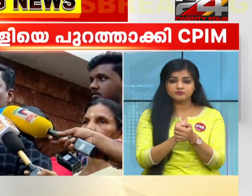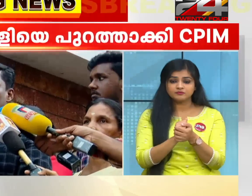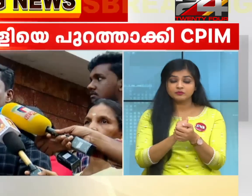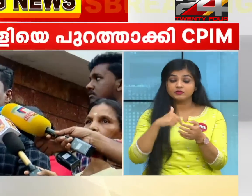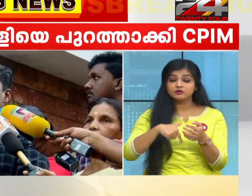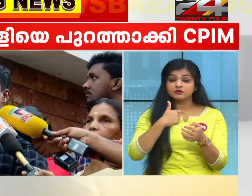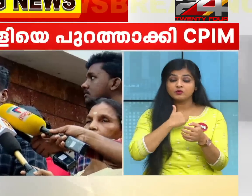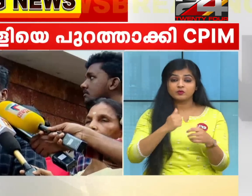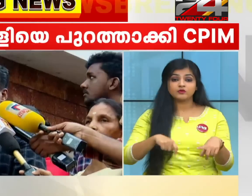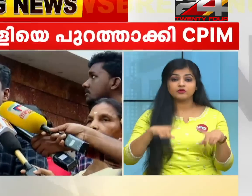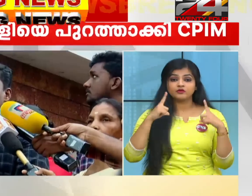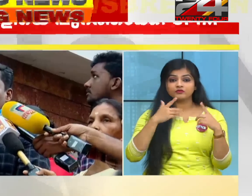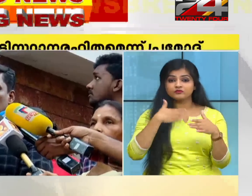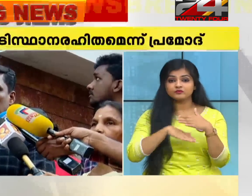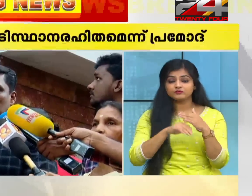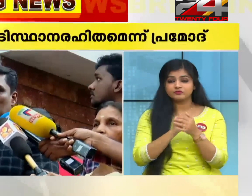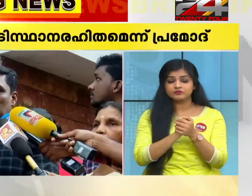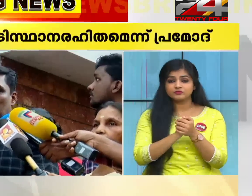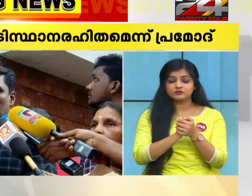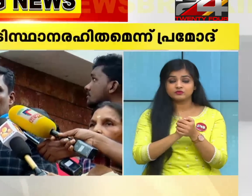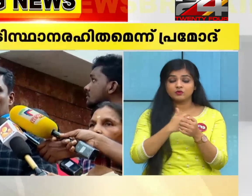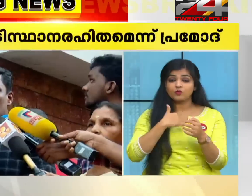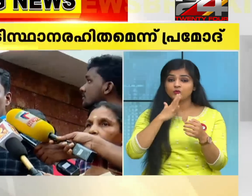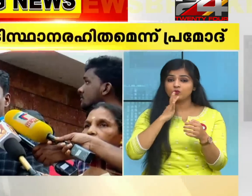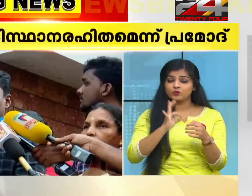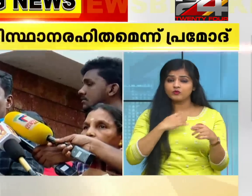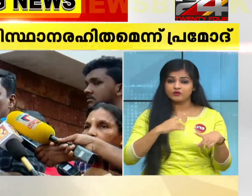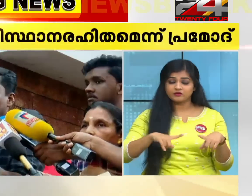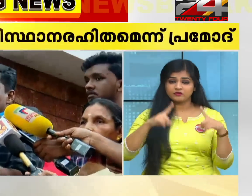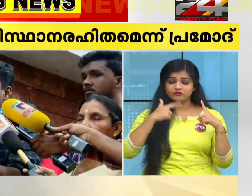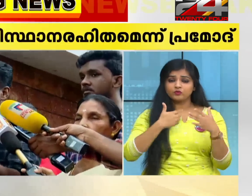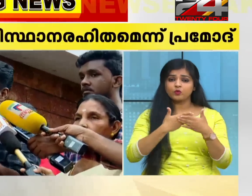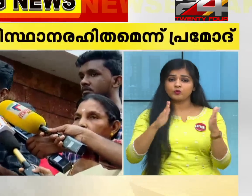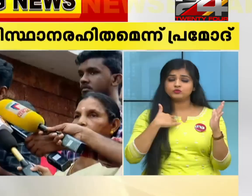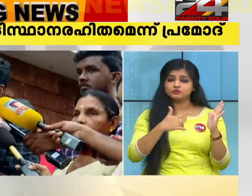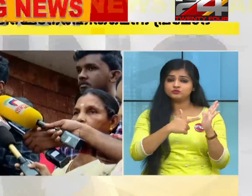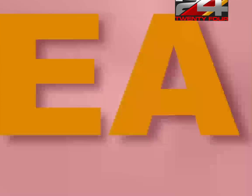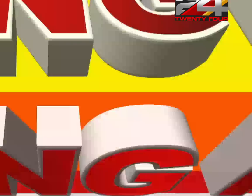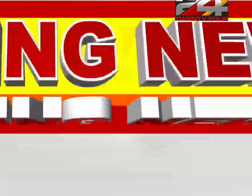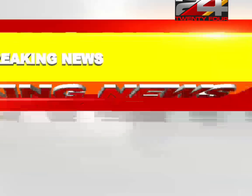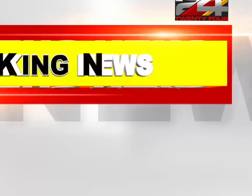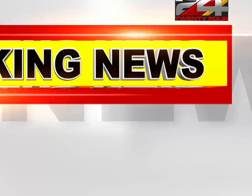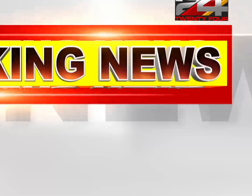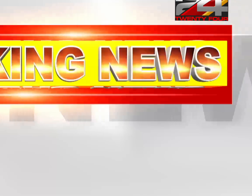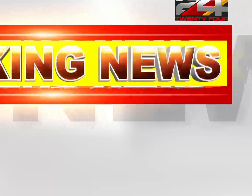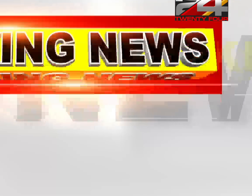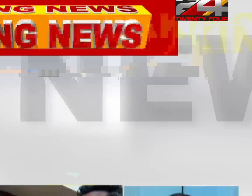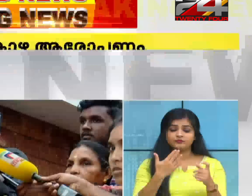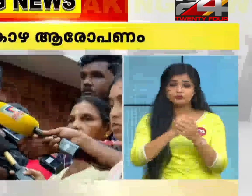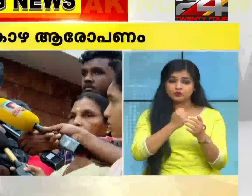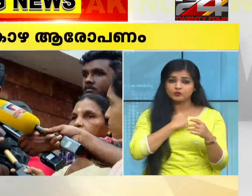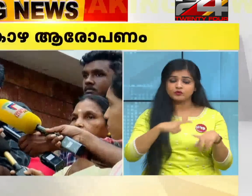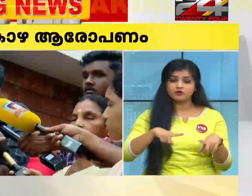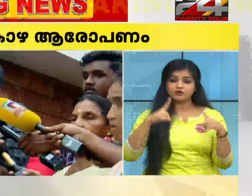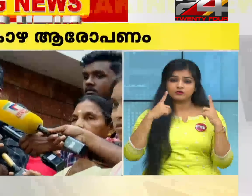എൻ്റെ ജീവിതത്തിന്റെ പച്ചയായ ജീവിതം ഞാൻ നിങ്ങളുടെ മുന്നിൽ, സമൂഹത്തിന് മുന്നിൽ വെച്ചിട്ടുണ്ട്. ഇതെൻ്റെ ജീവിതമാണ്. എൻ്റെ